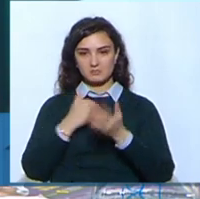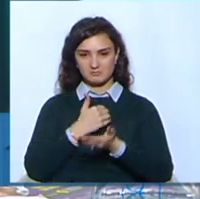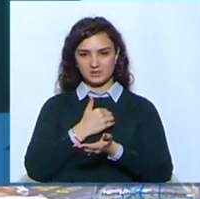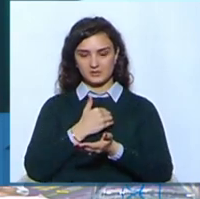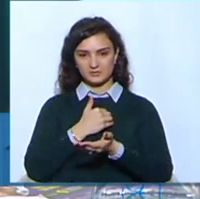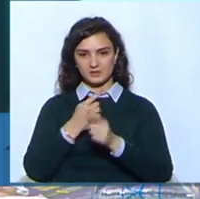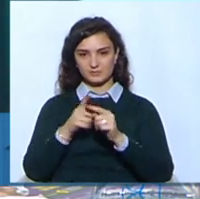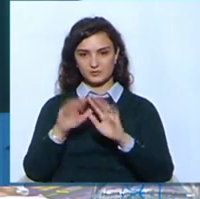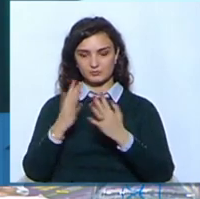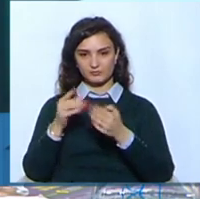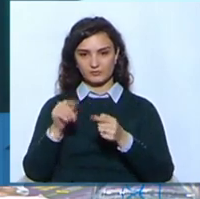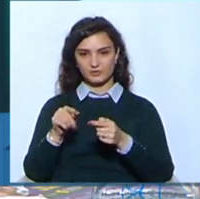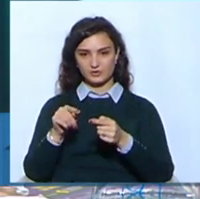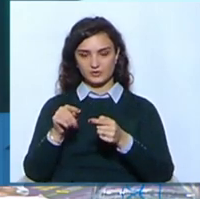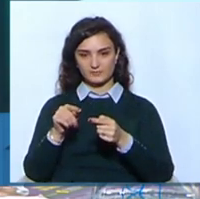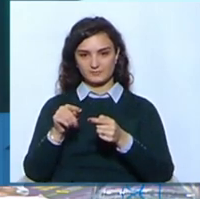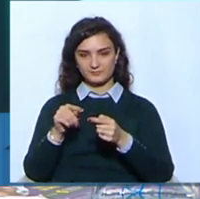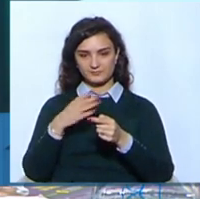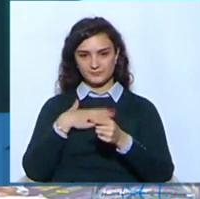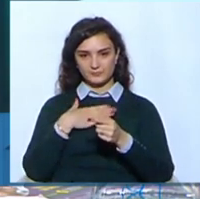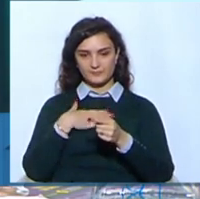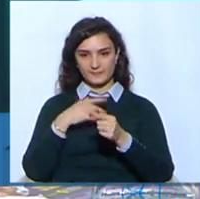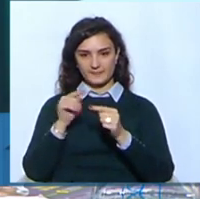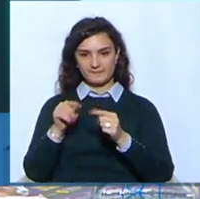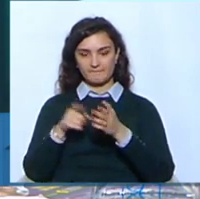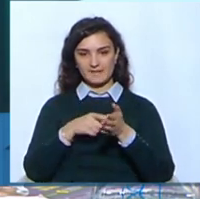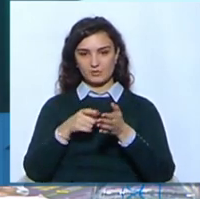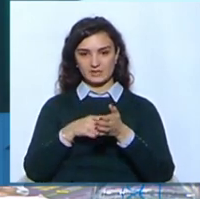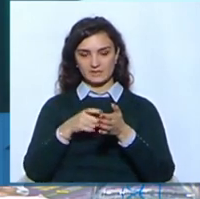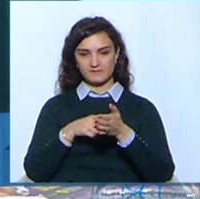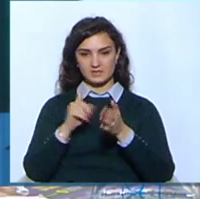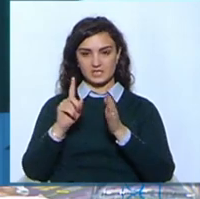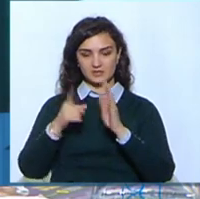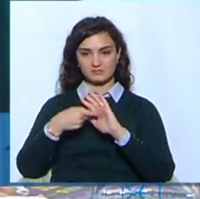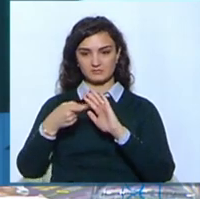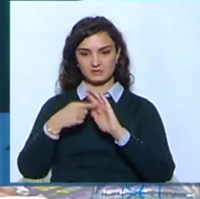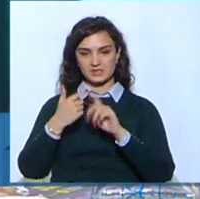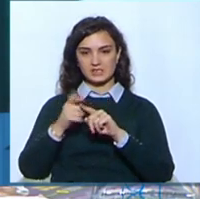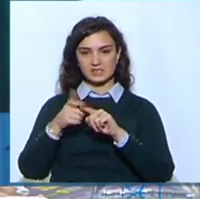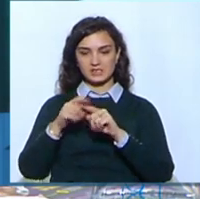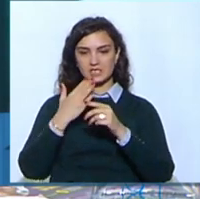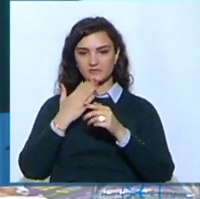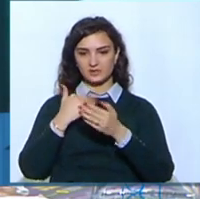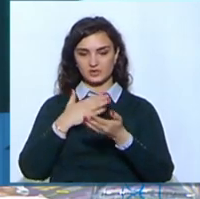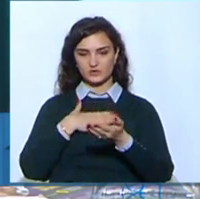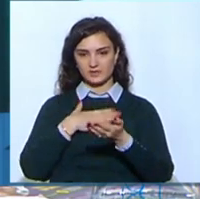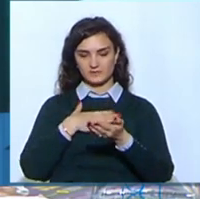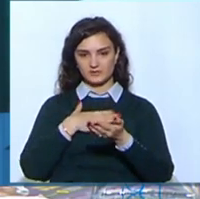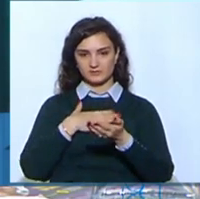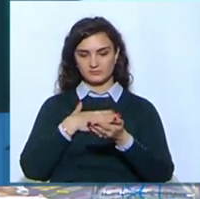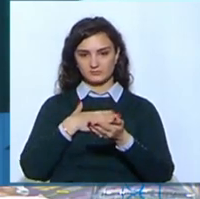მინდა ამ შემთხვევაში დავეყრდნოთ ჩვენ იმ გამოკითხვას, რომელიც ძალიან ადვილია ხოლმე